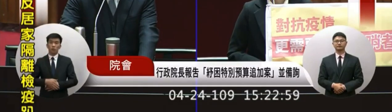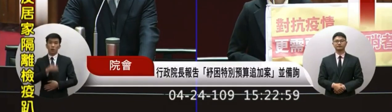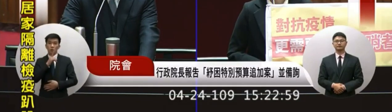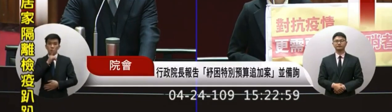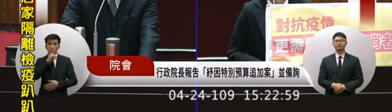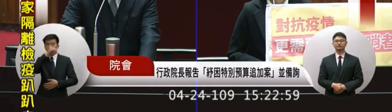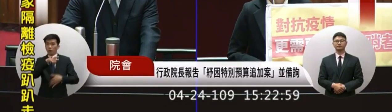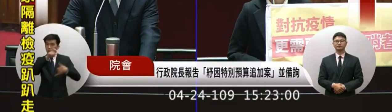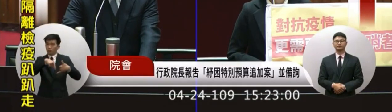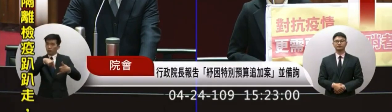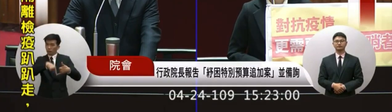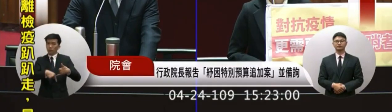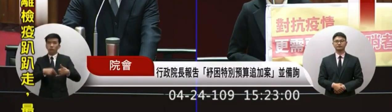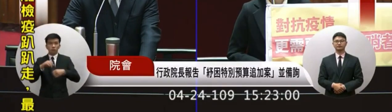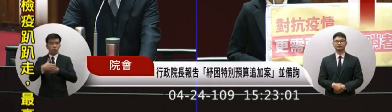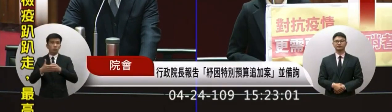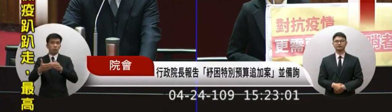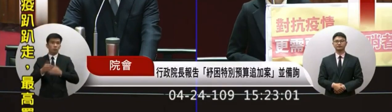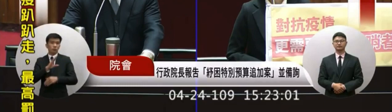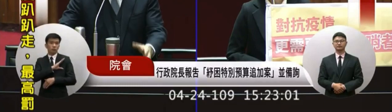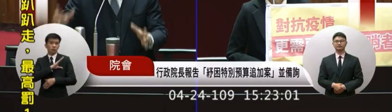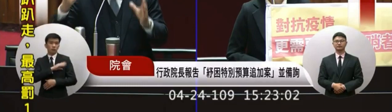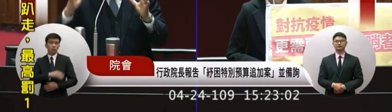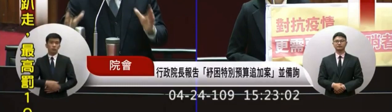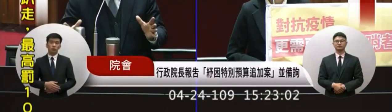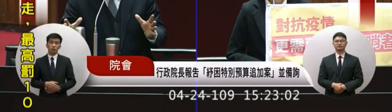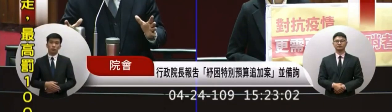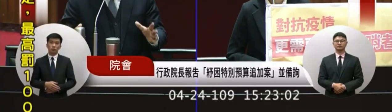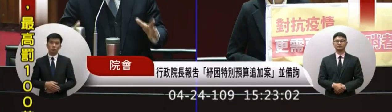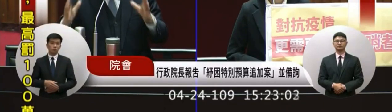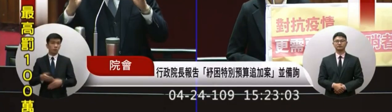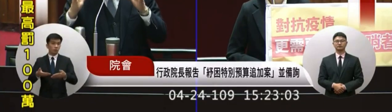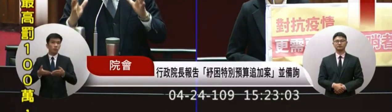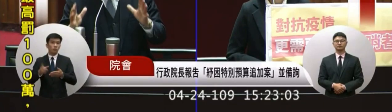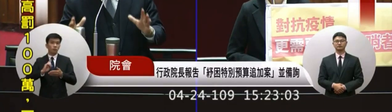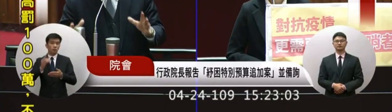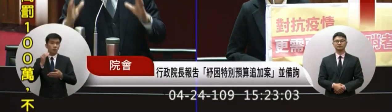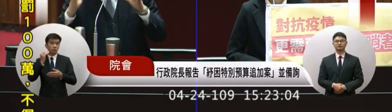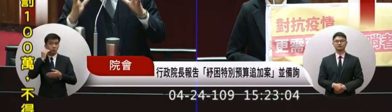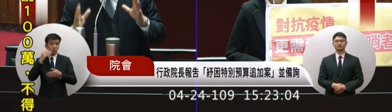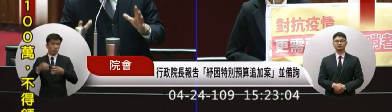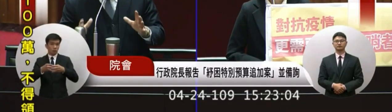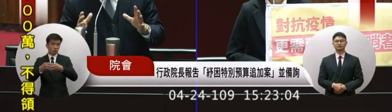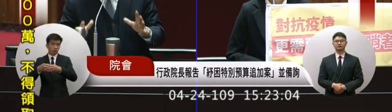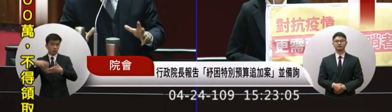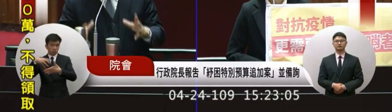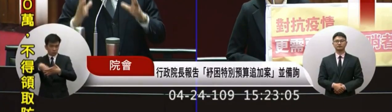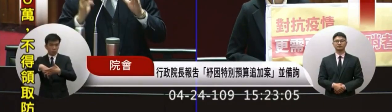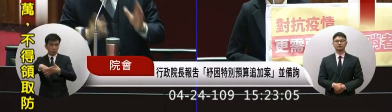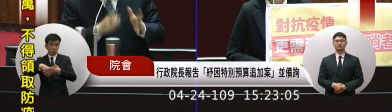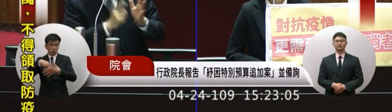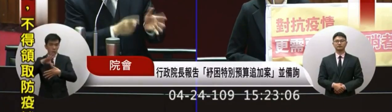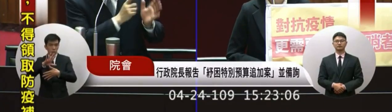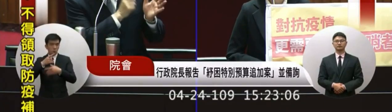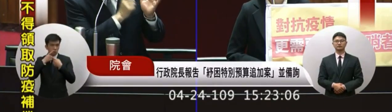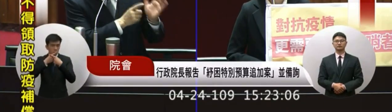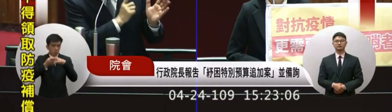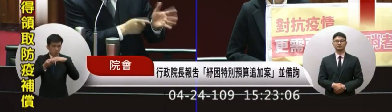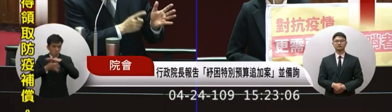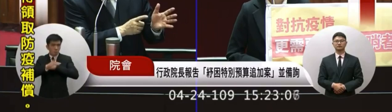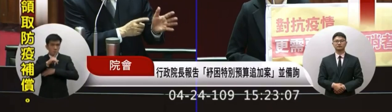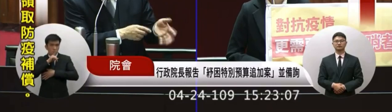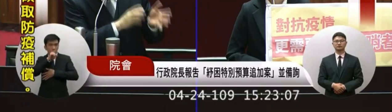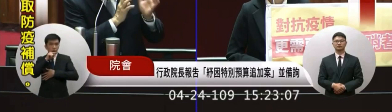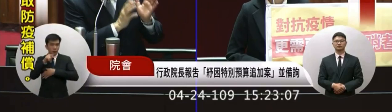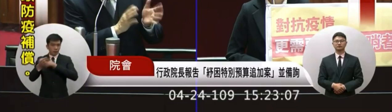该保护，这个最重要的是一个团体如果有吹哨者来指出来他